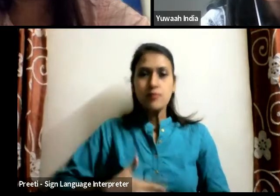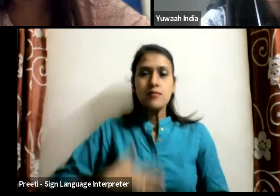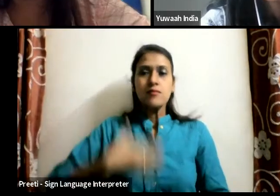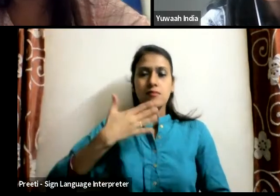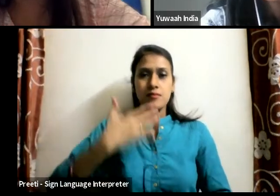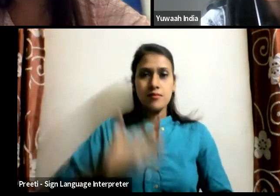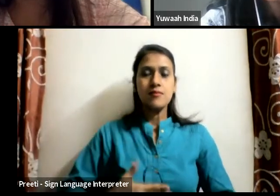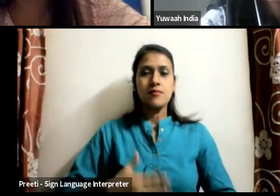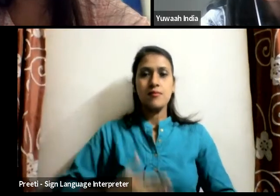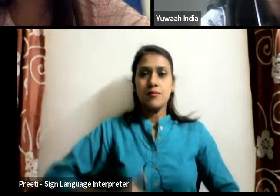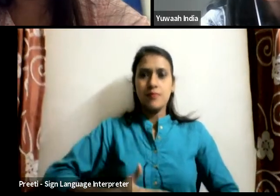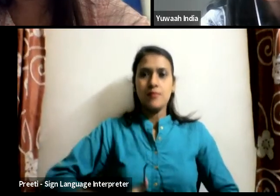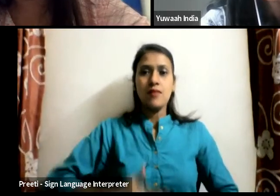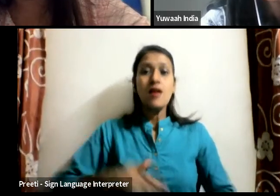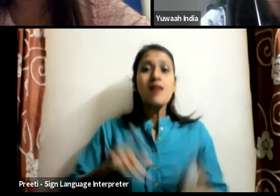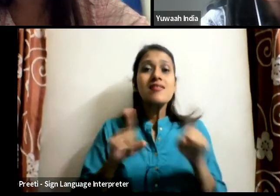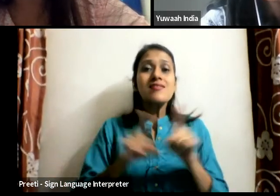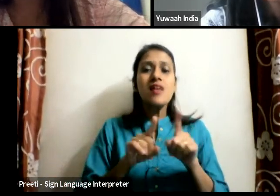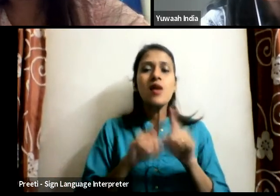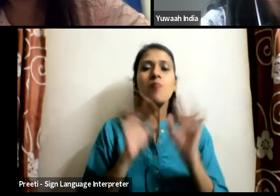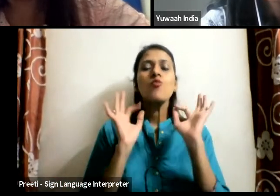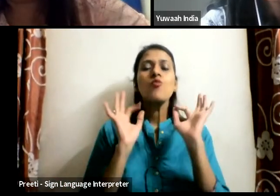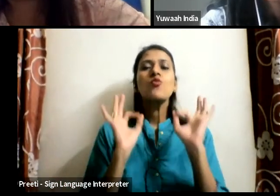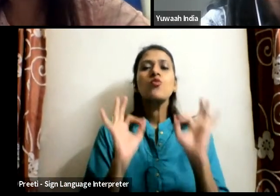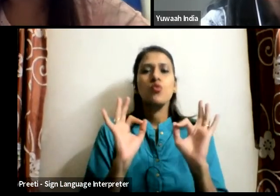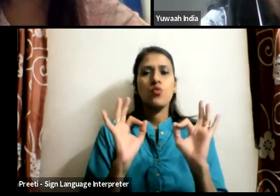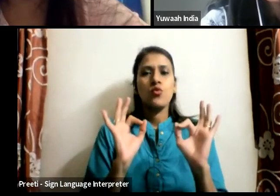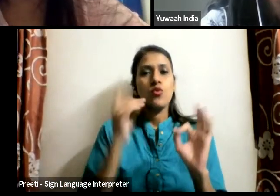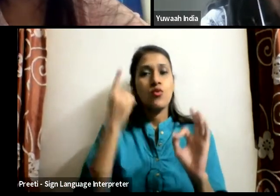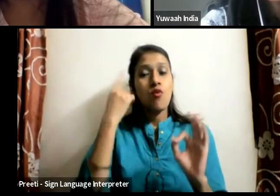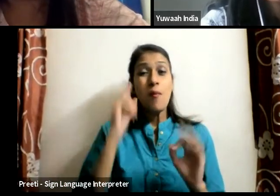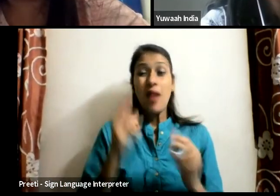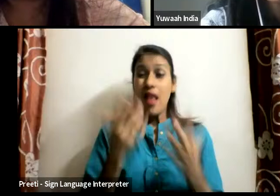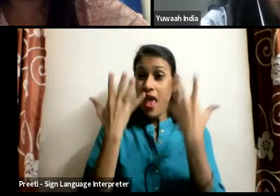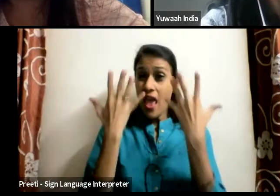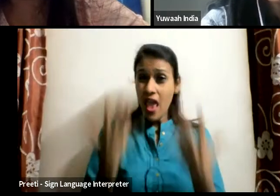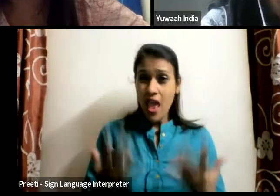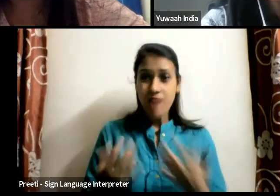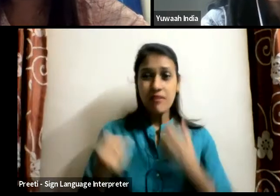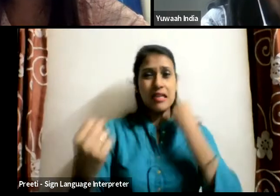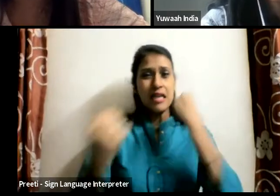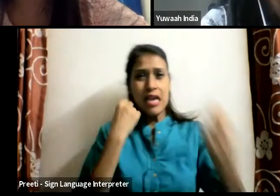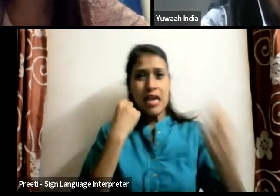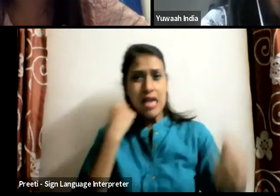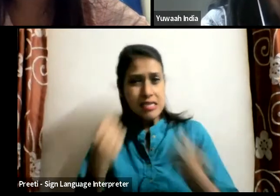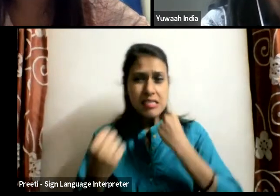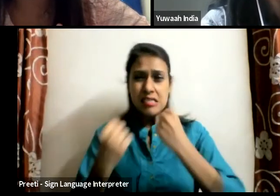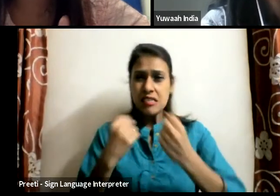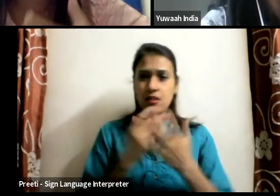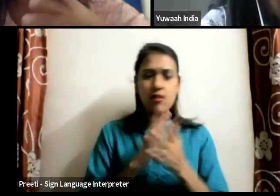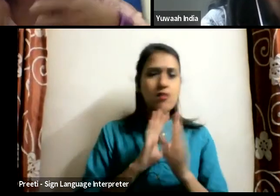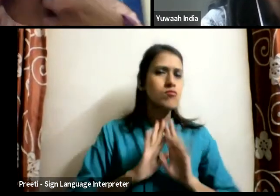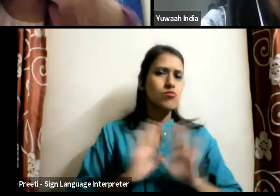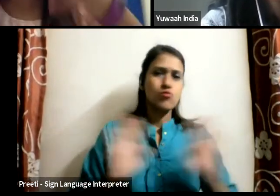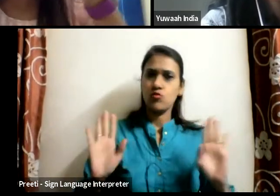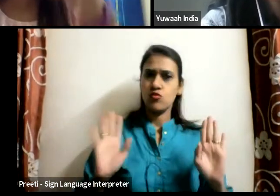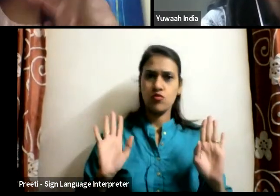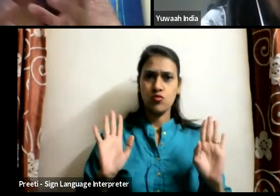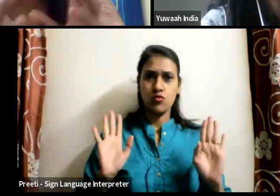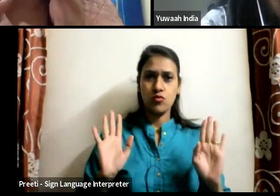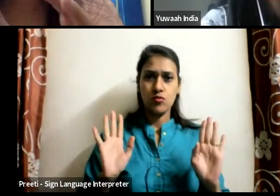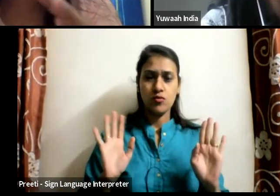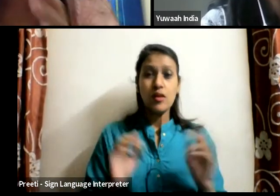एट नो पॉइंट यू शुड बी डूइंग हेवी कार्डियोवास्कुलर एक्सरसाइजेस या बहुत